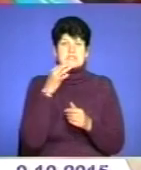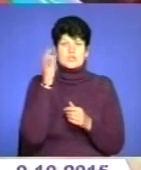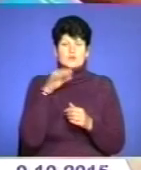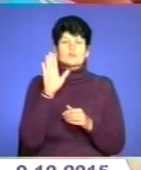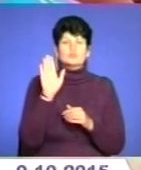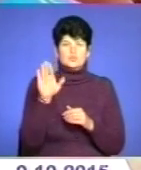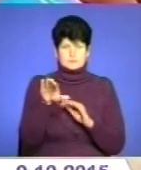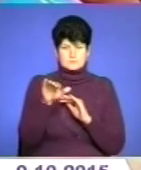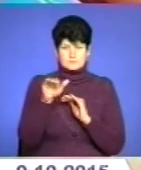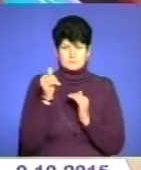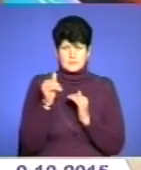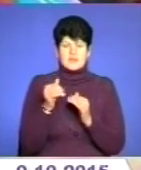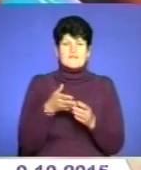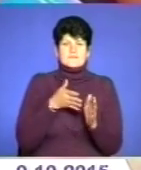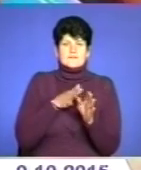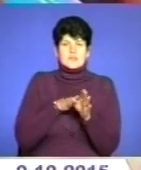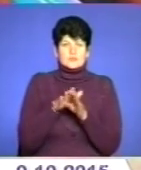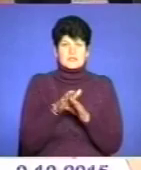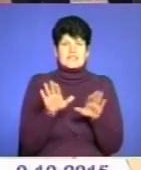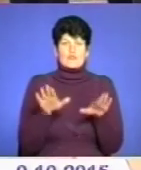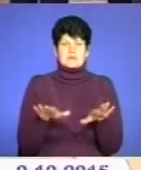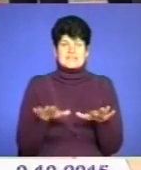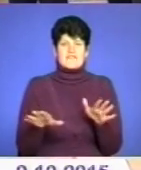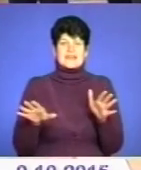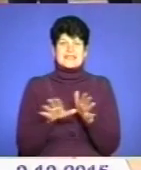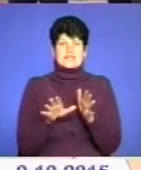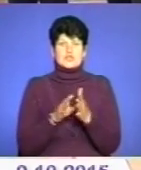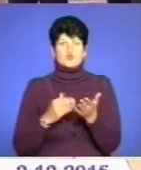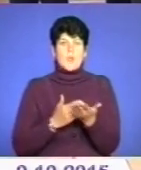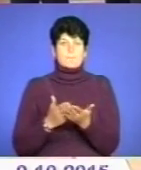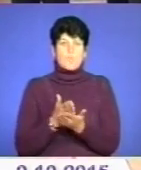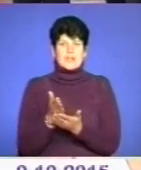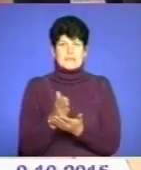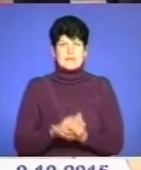досвід будемо запозичувати і в реалізації місцевої енергетичної політики.